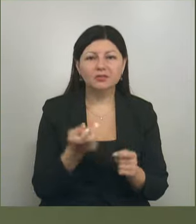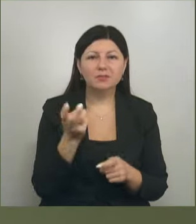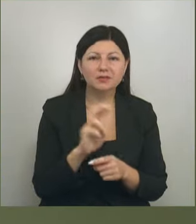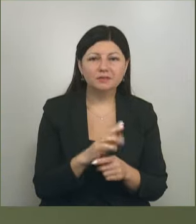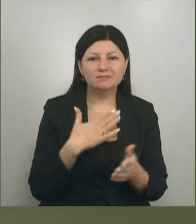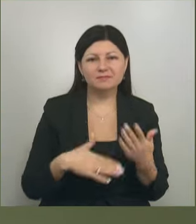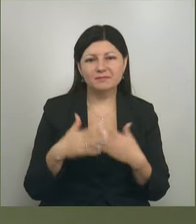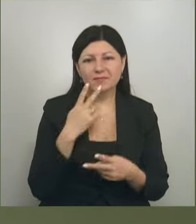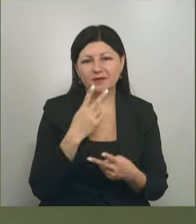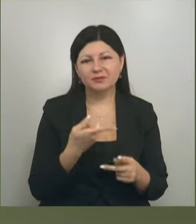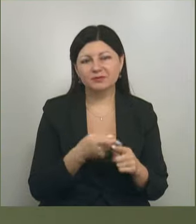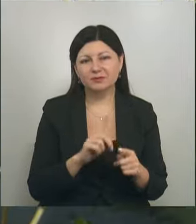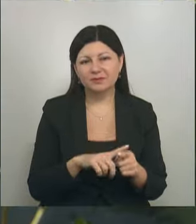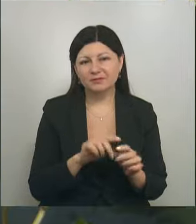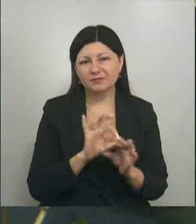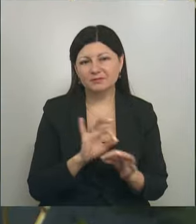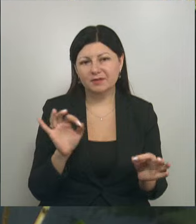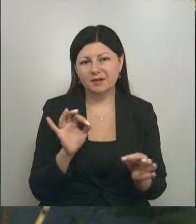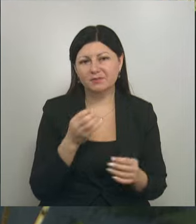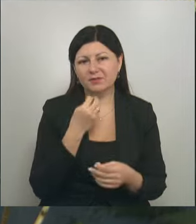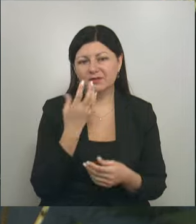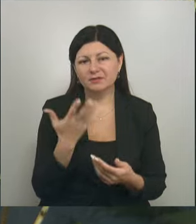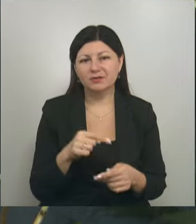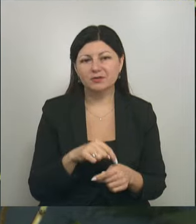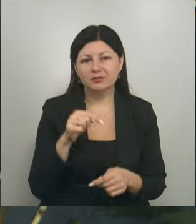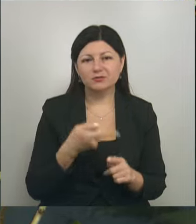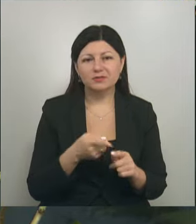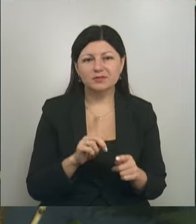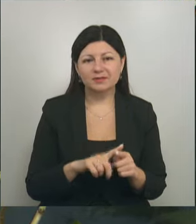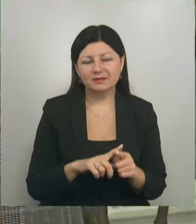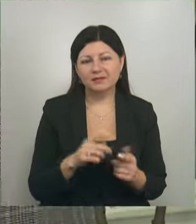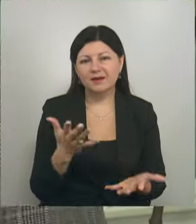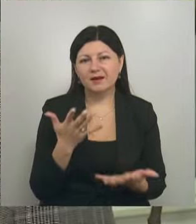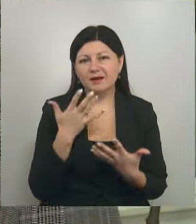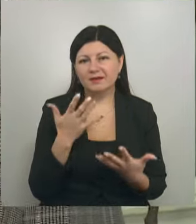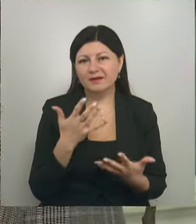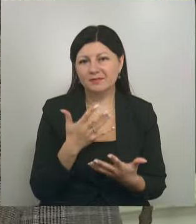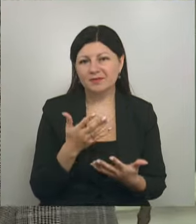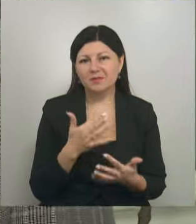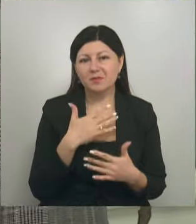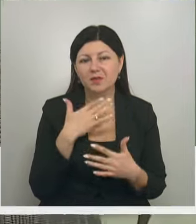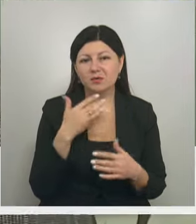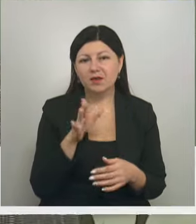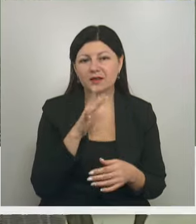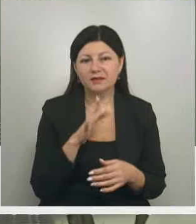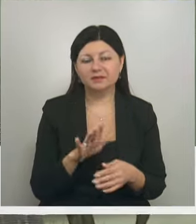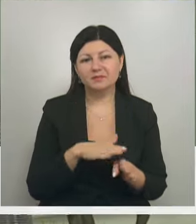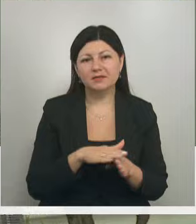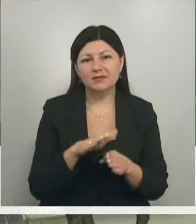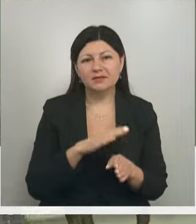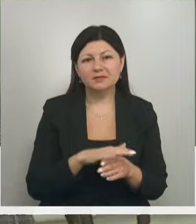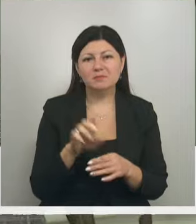порадуется этому великолепному растению и ощутит этот невероятный аромат. Много лет шла реализация проекта